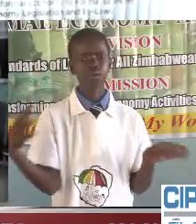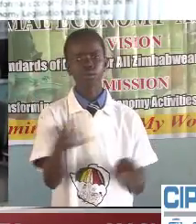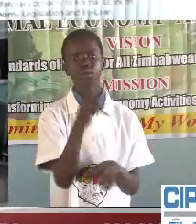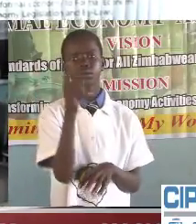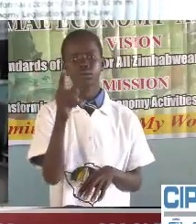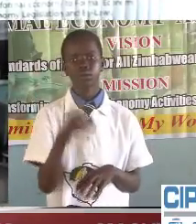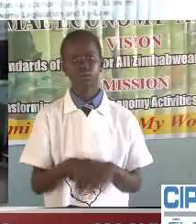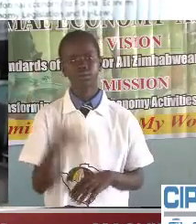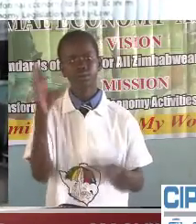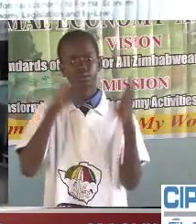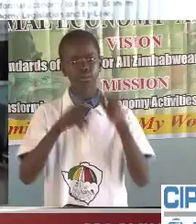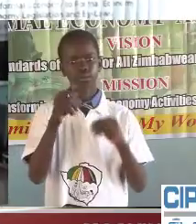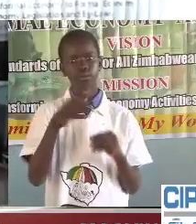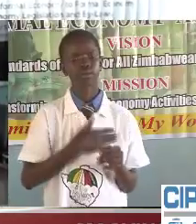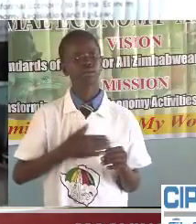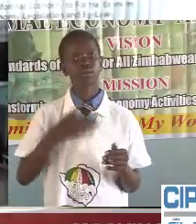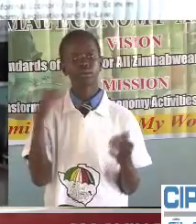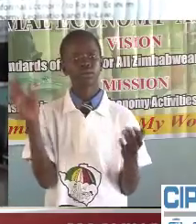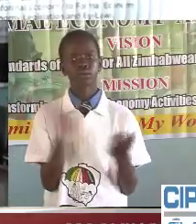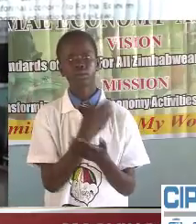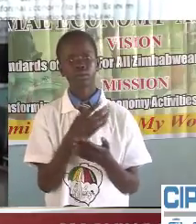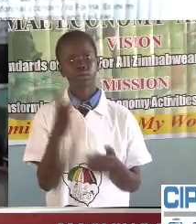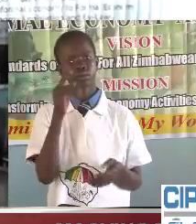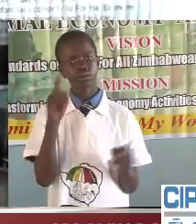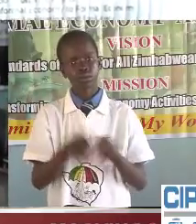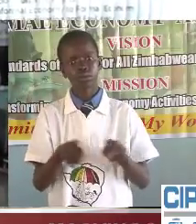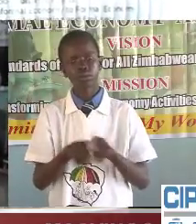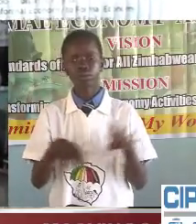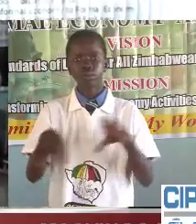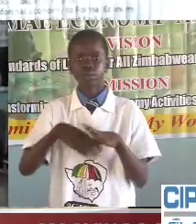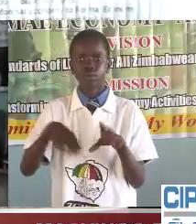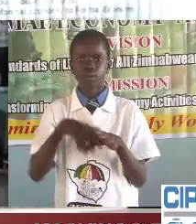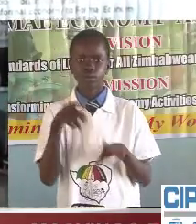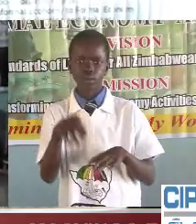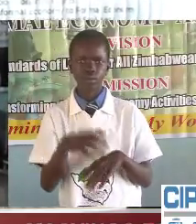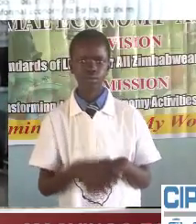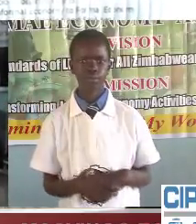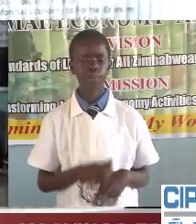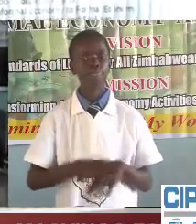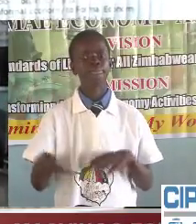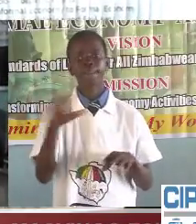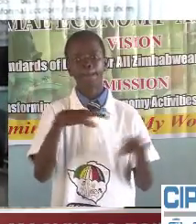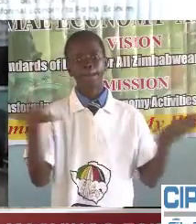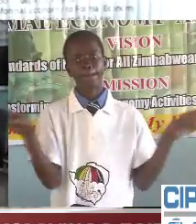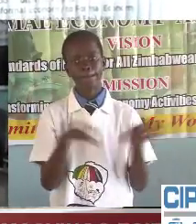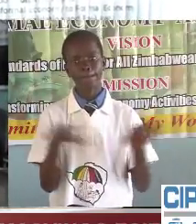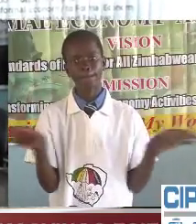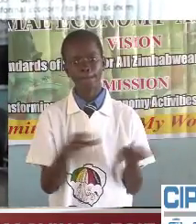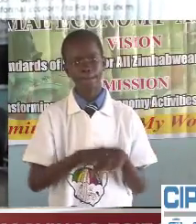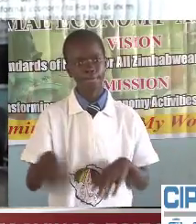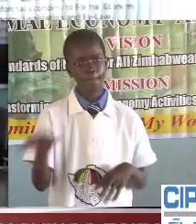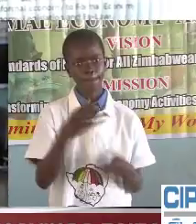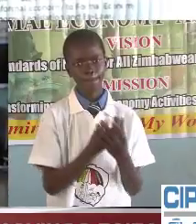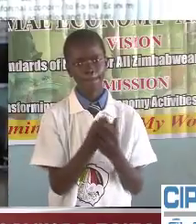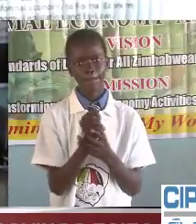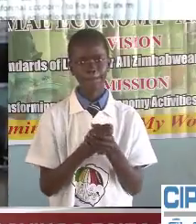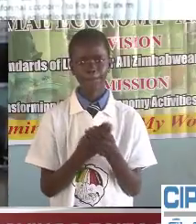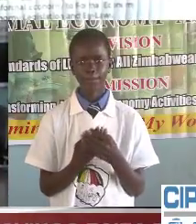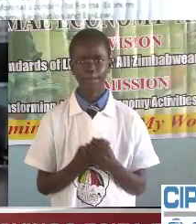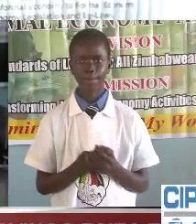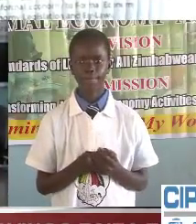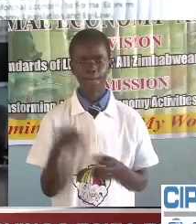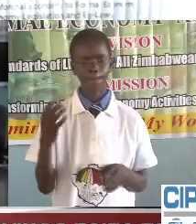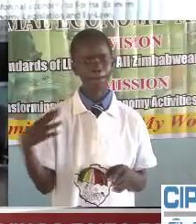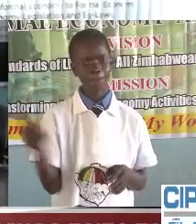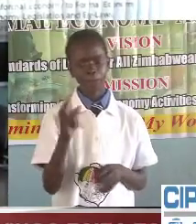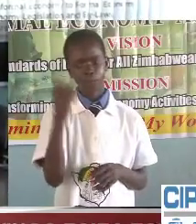Ndichitaura kudai ndakuda kuimba nekuti isusu seZCIEA sevanhu vemabasa emaoko hatina imwe space